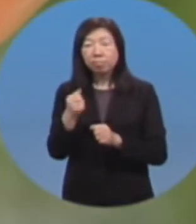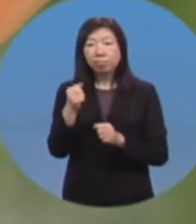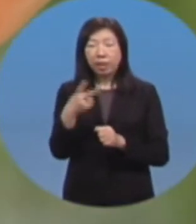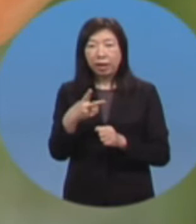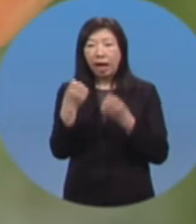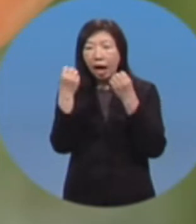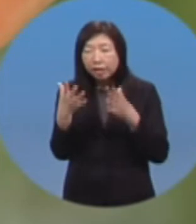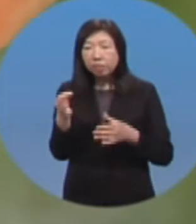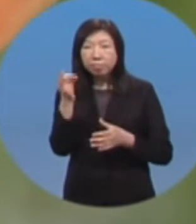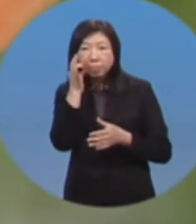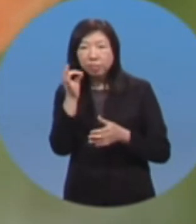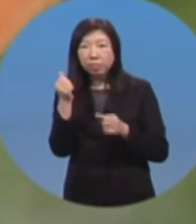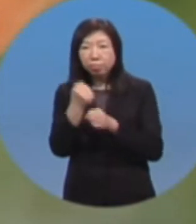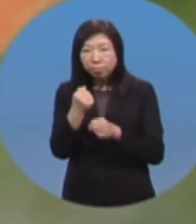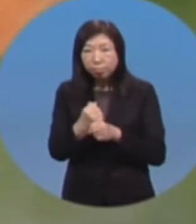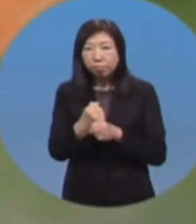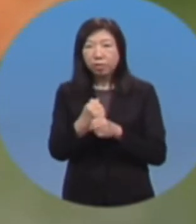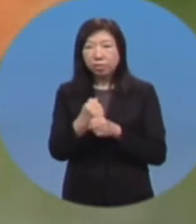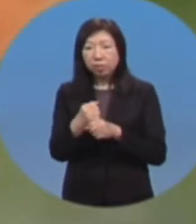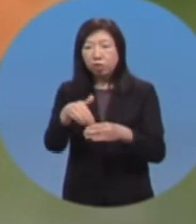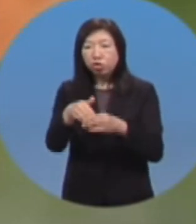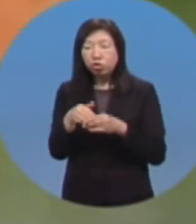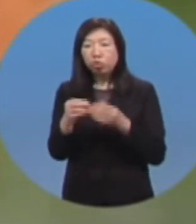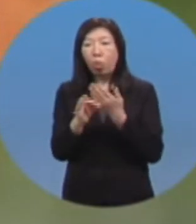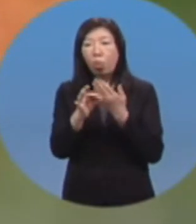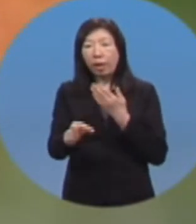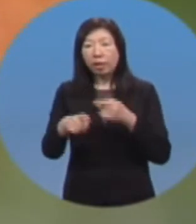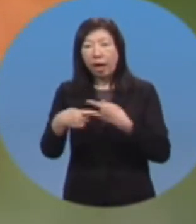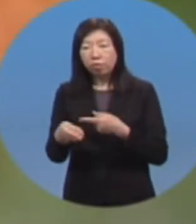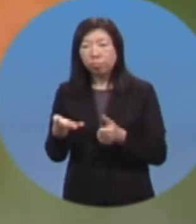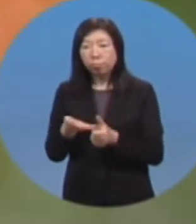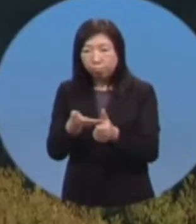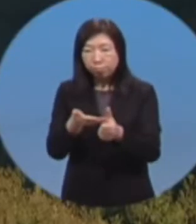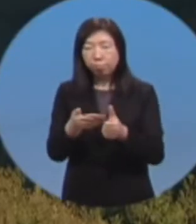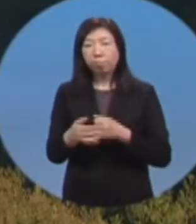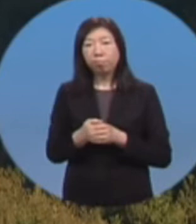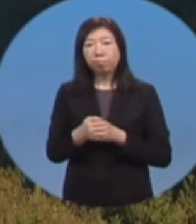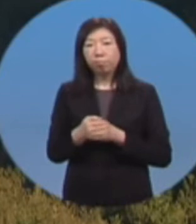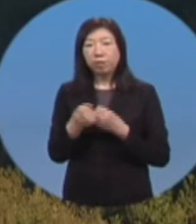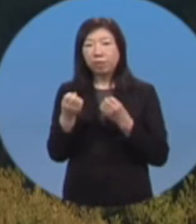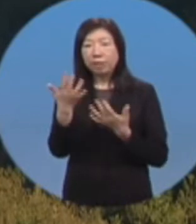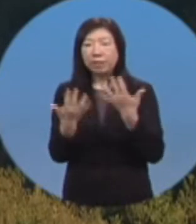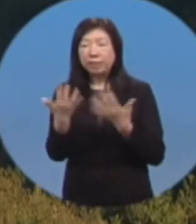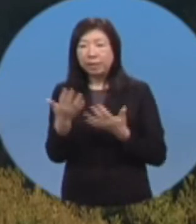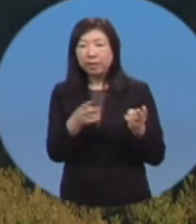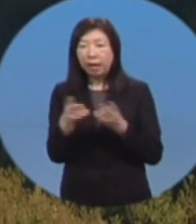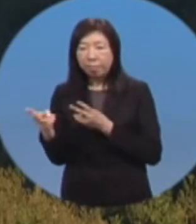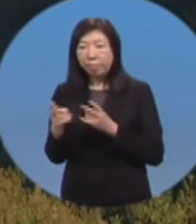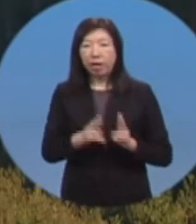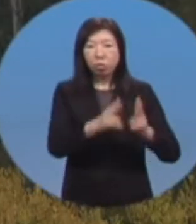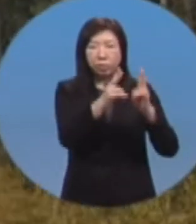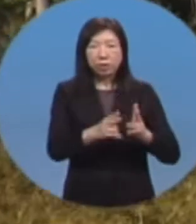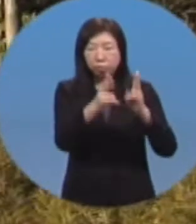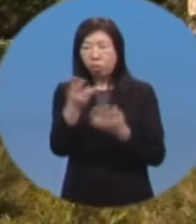新規事業米などへの転作、収入保険の加入を促進します。森林整備について、都市部